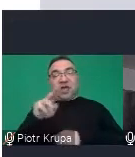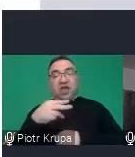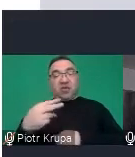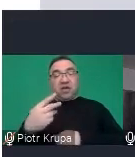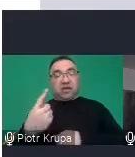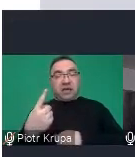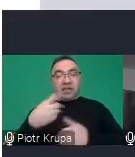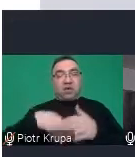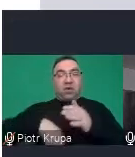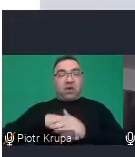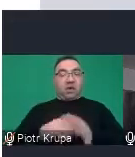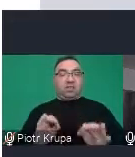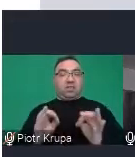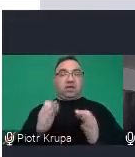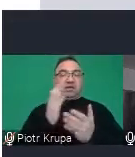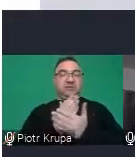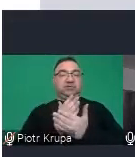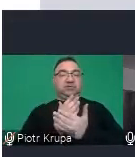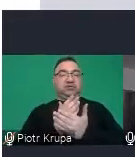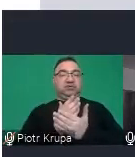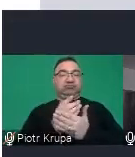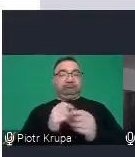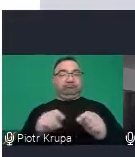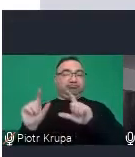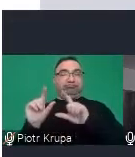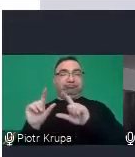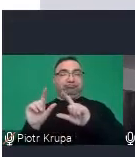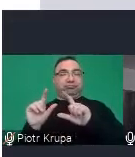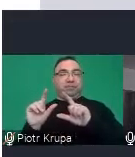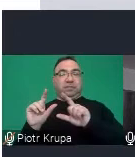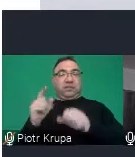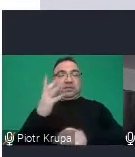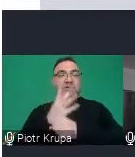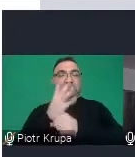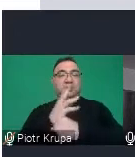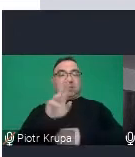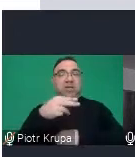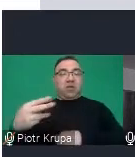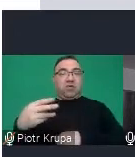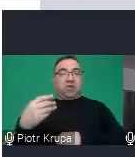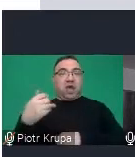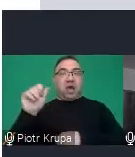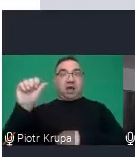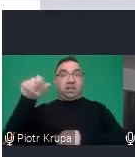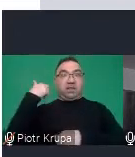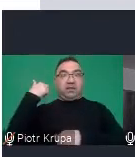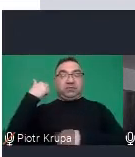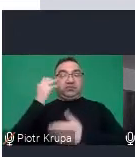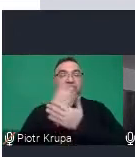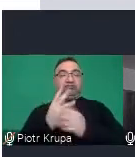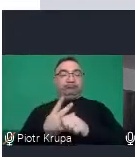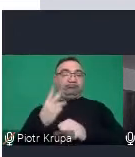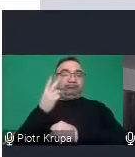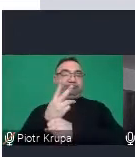jedno uprawnienie. Na dzień dzisiejszy jest już to kwota około 40 euro, a w zeszłym tygodniu